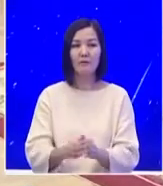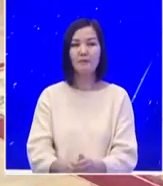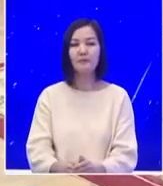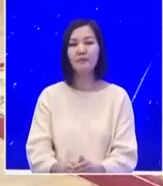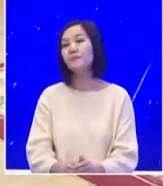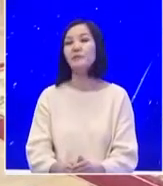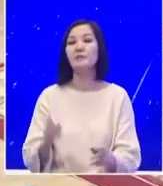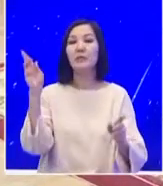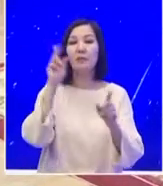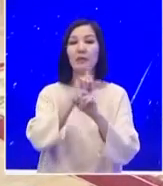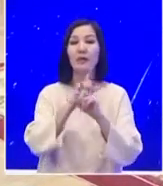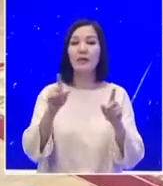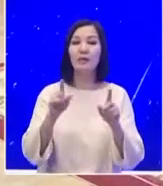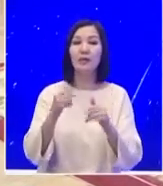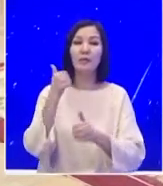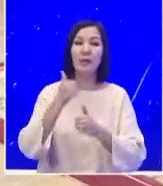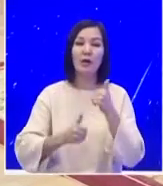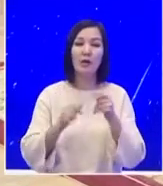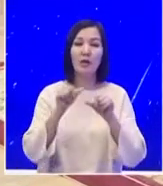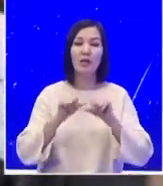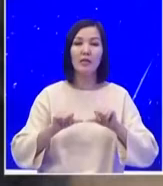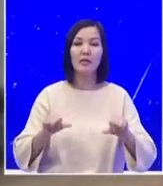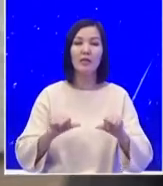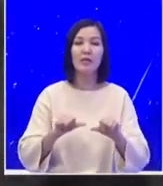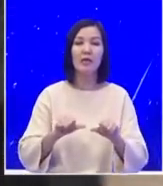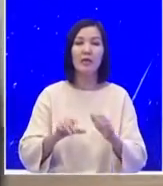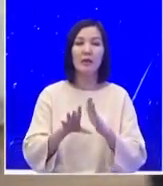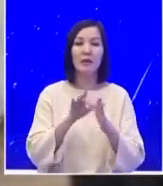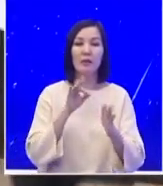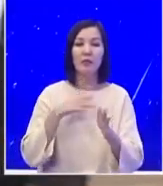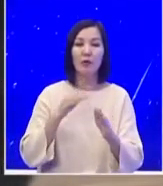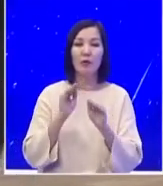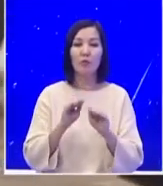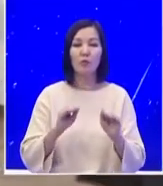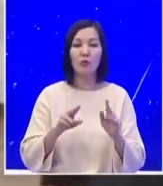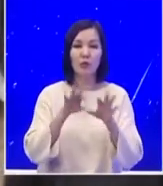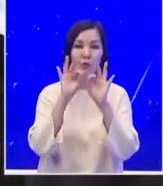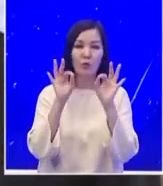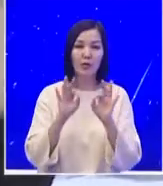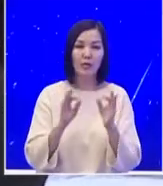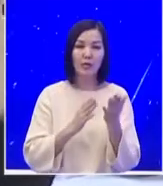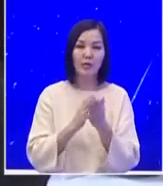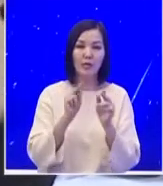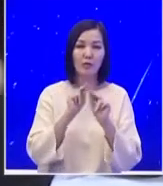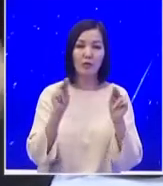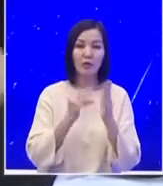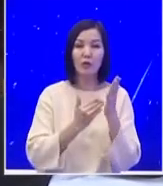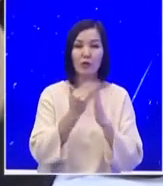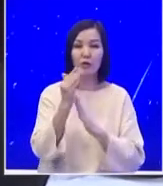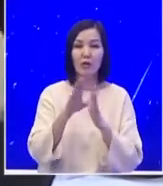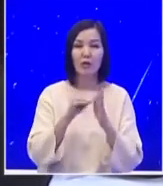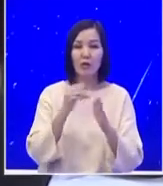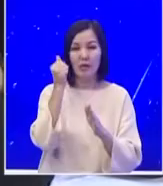таныстырды. Мектебішілік ұйымдастырылған байқауды әділ қазылар алқасы оң бағалады. Оқушылардың өнеріне ардагер ұстаздар жоғары баға беріп,